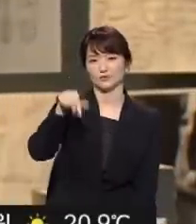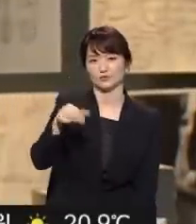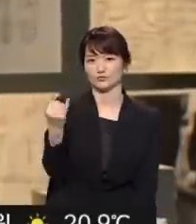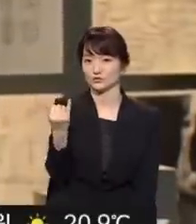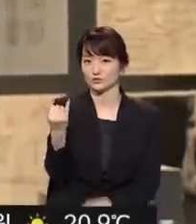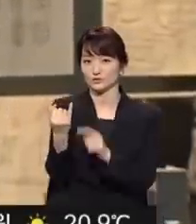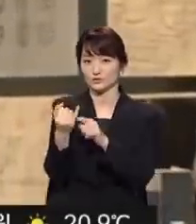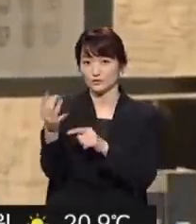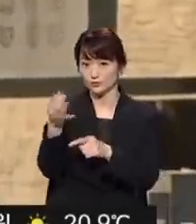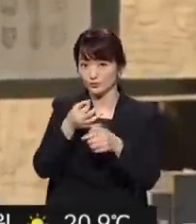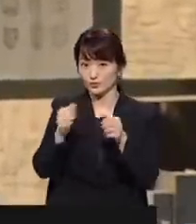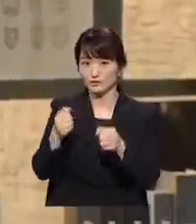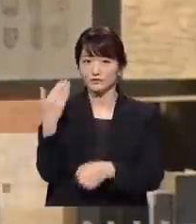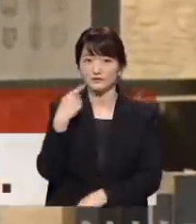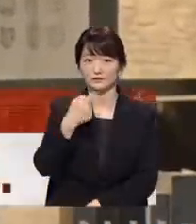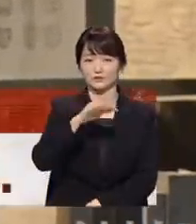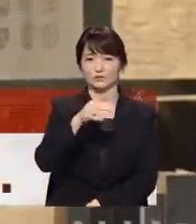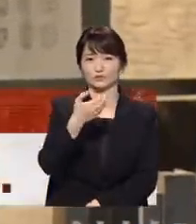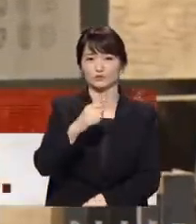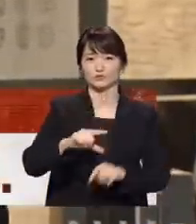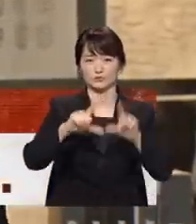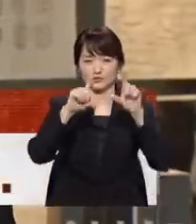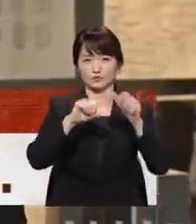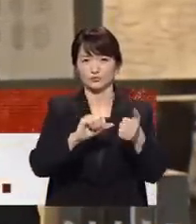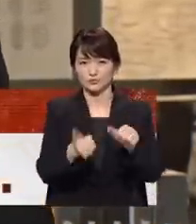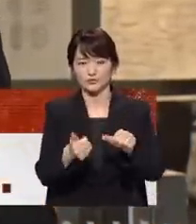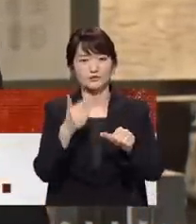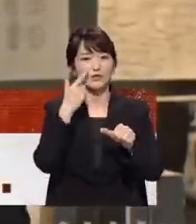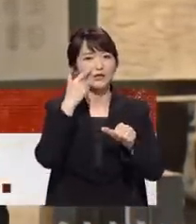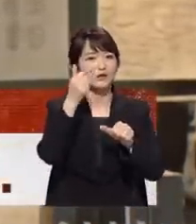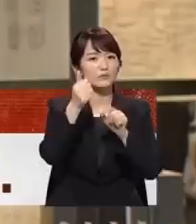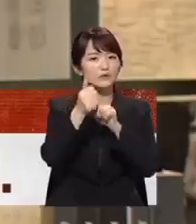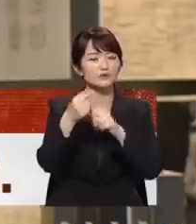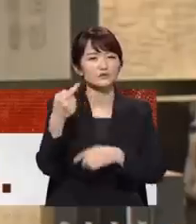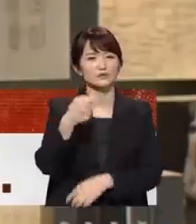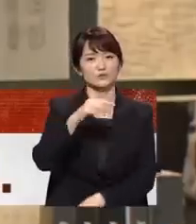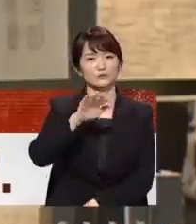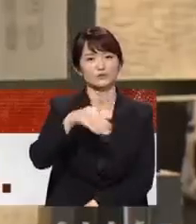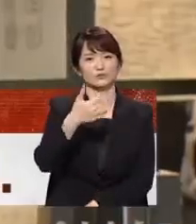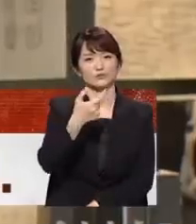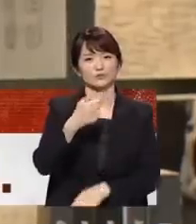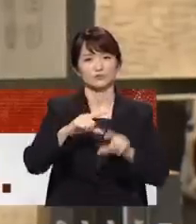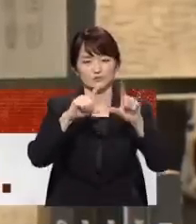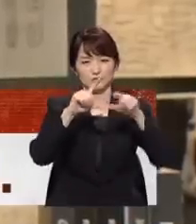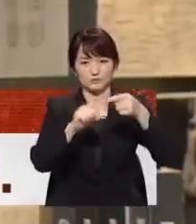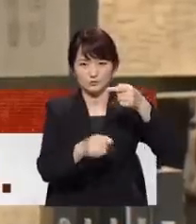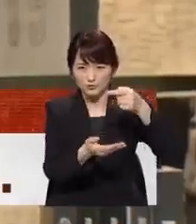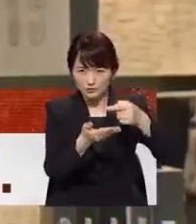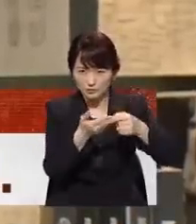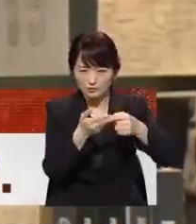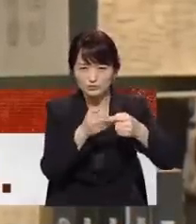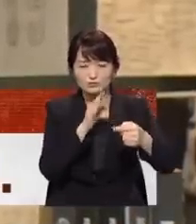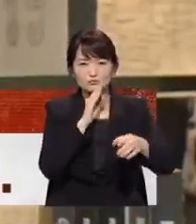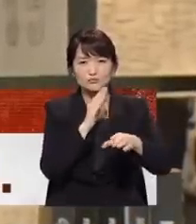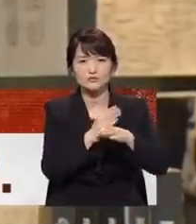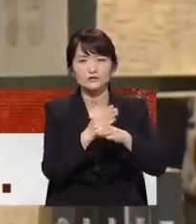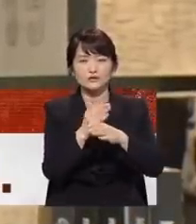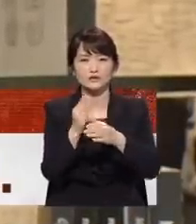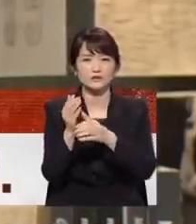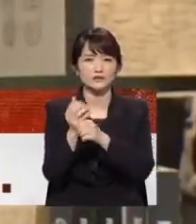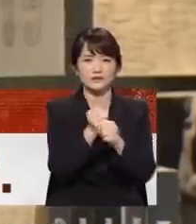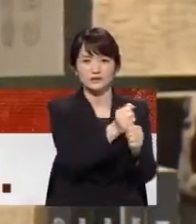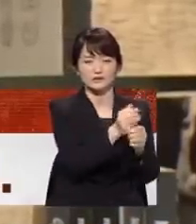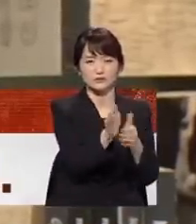최현주 여사님 보고 계신가요? 지난 1995년에 작고하신 선친이 60년대 초 납북 어부셨다고 합니다.